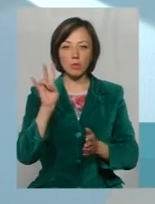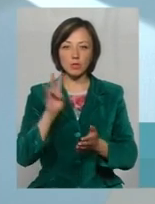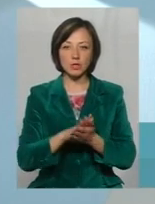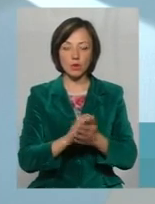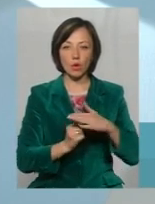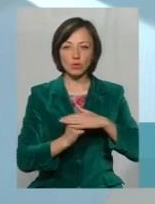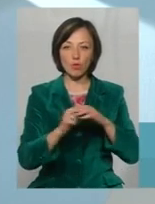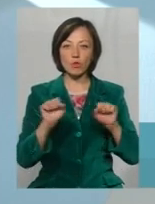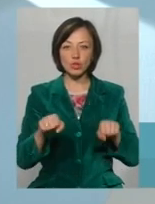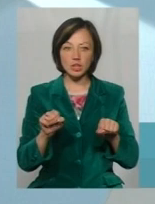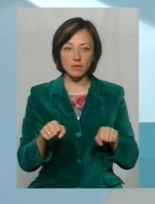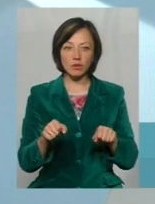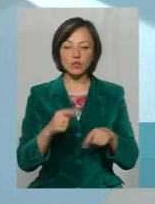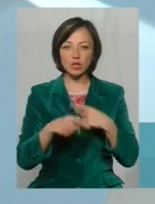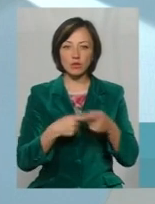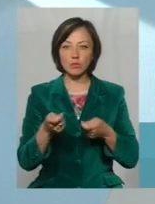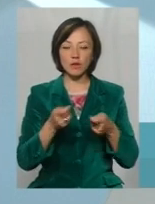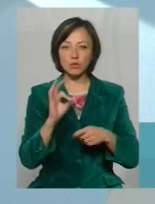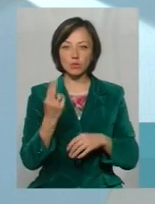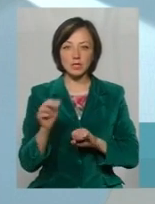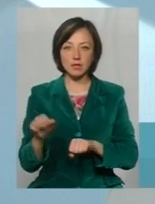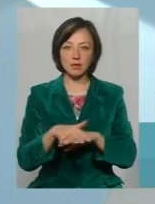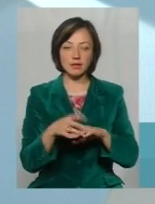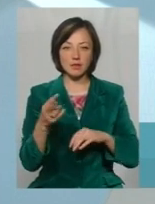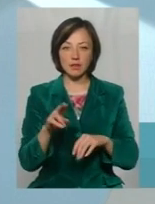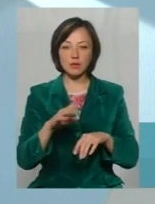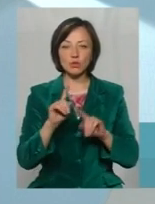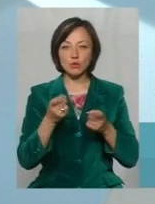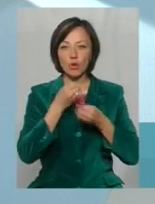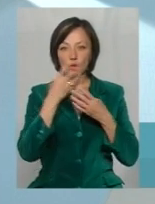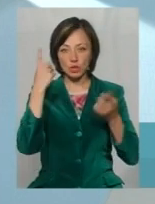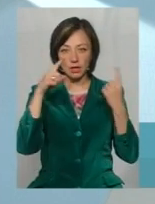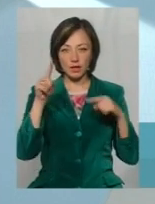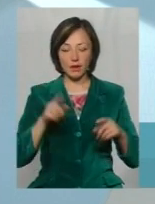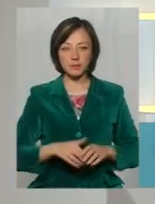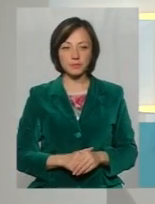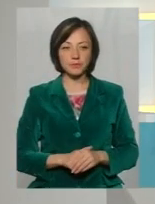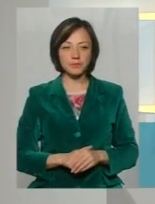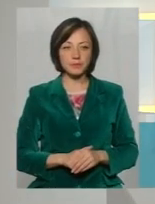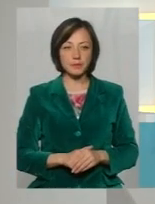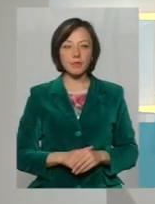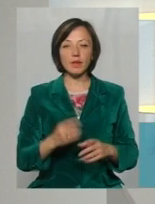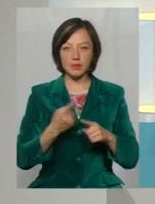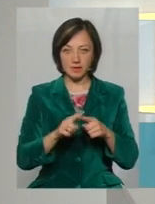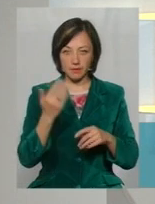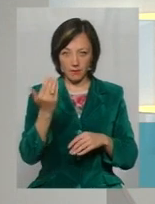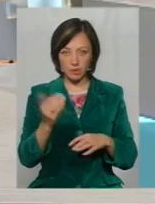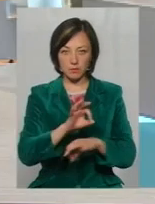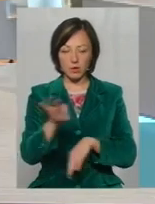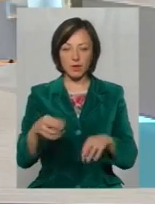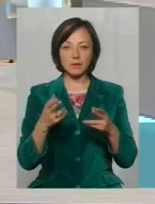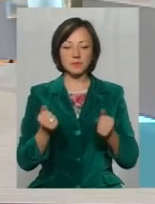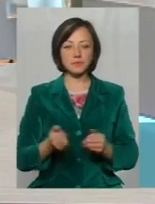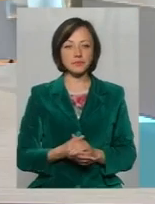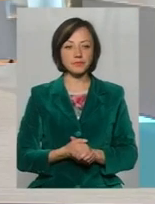основі, можливо, через управління соціального захисту населення. Угу. Тому що дійсно дуже хороша ідея, дуже потрібний. Це також ваш проект, так, пані? Так.